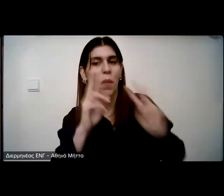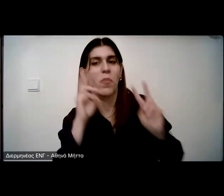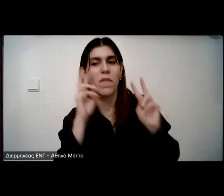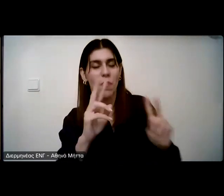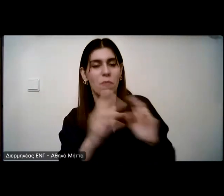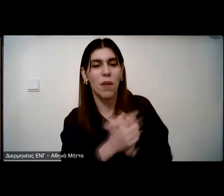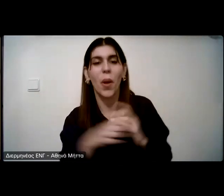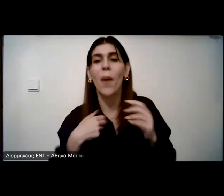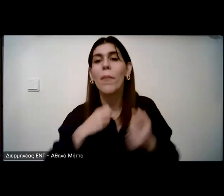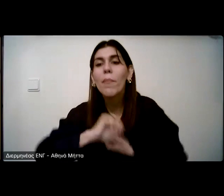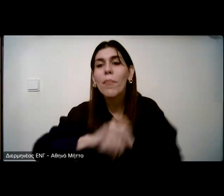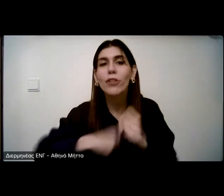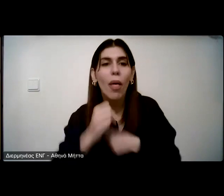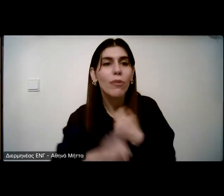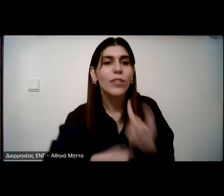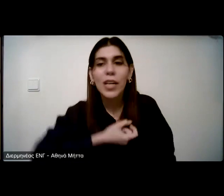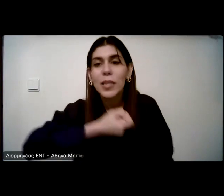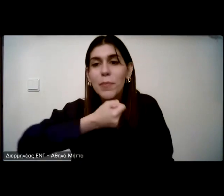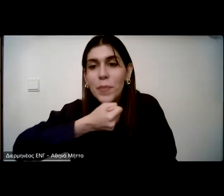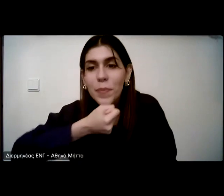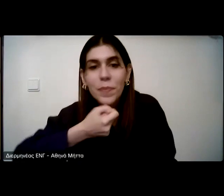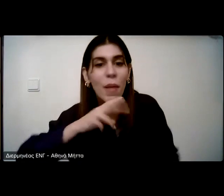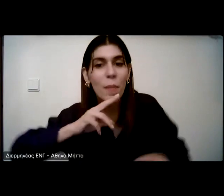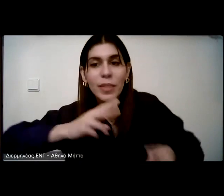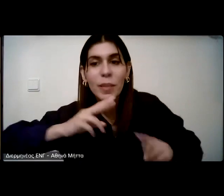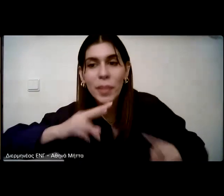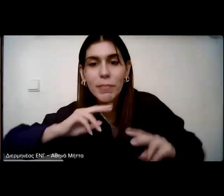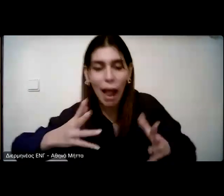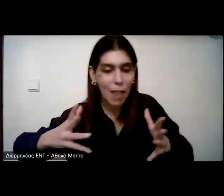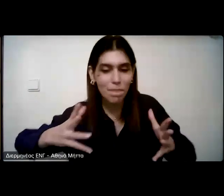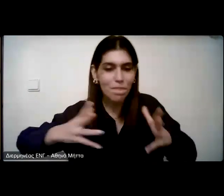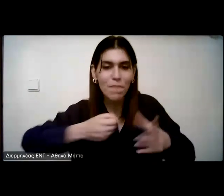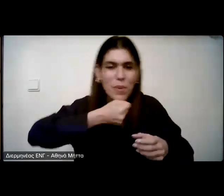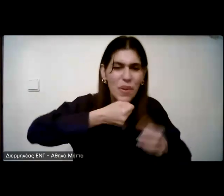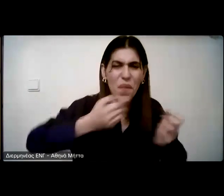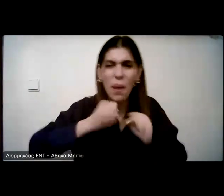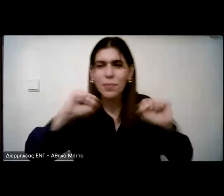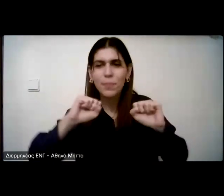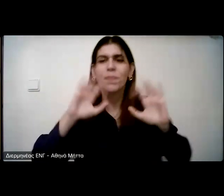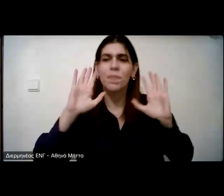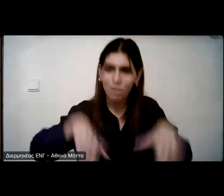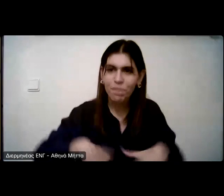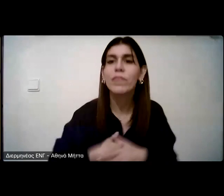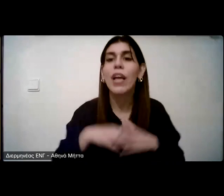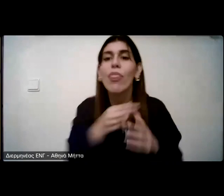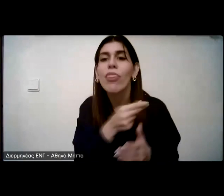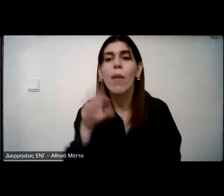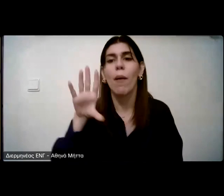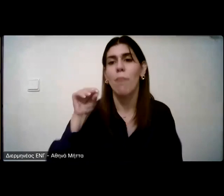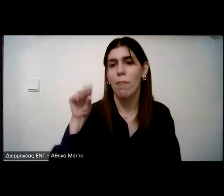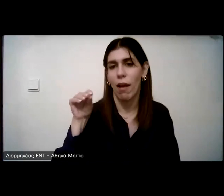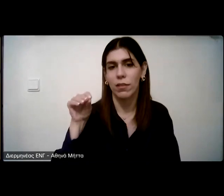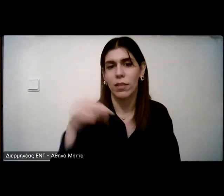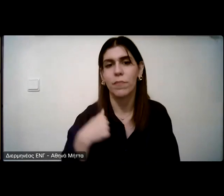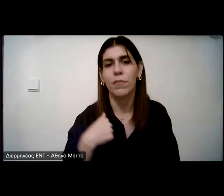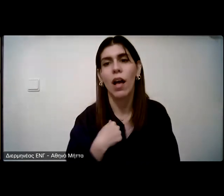Προσπαθούσα να πω κάτι και προηγουμένως. Τέλος πάντων, για το παπάκι, εγώ δεν συμμερίζομαι τις